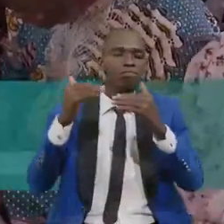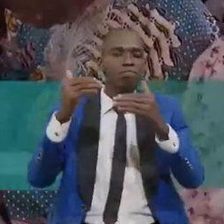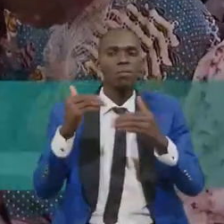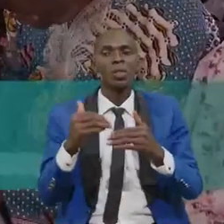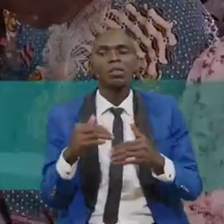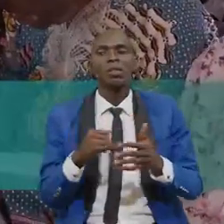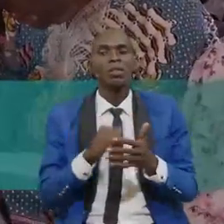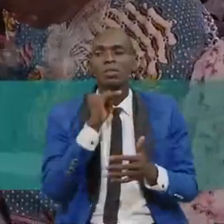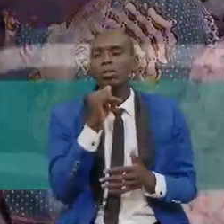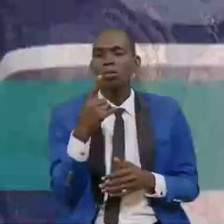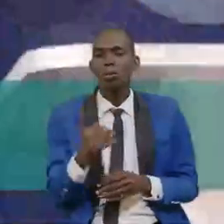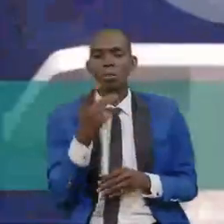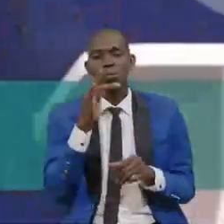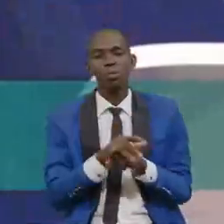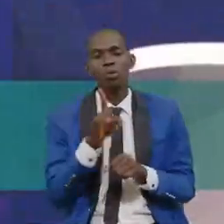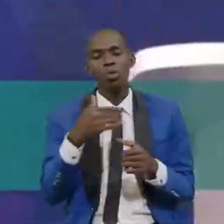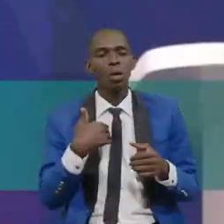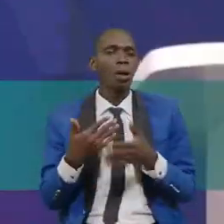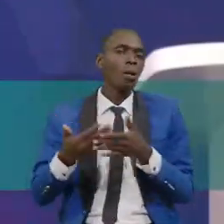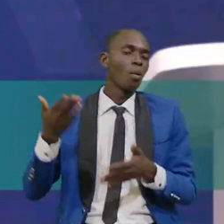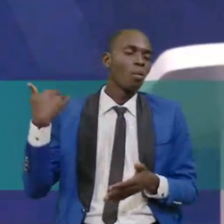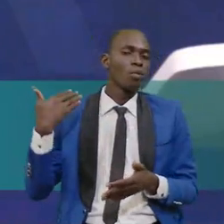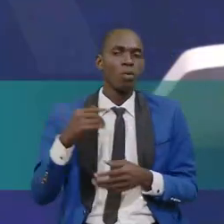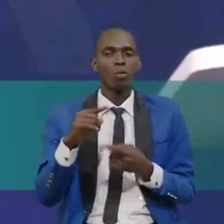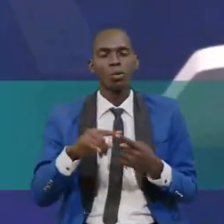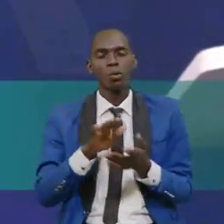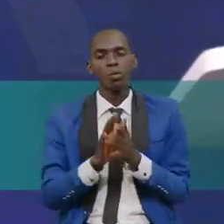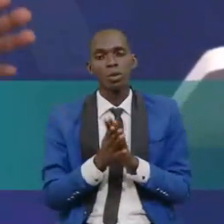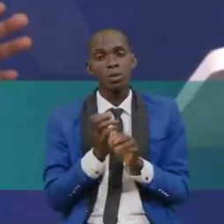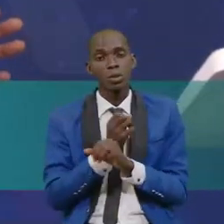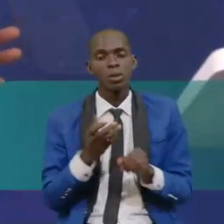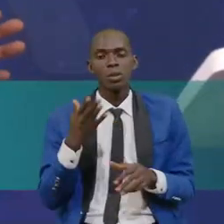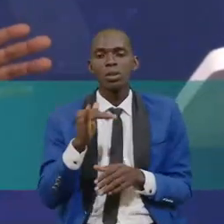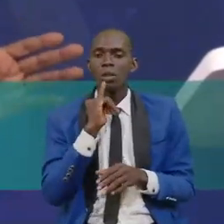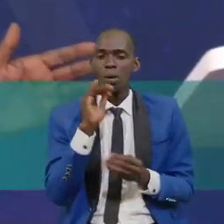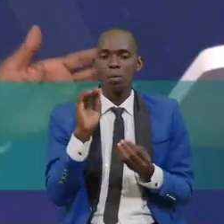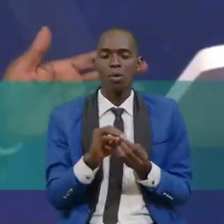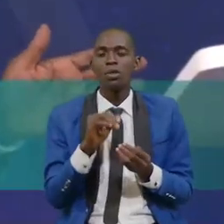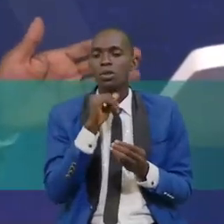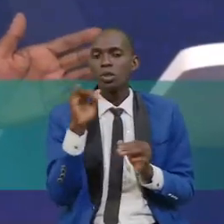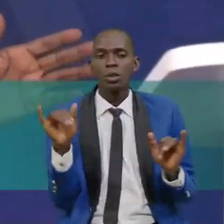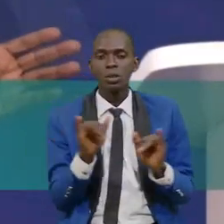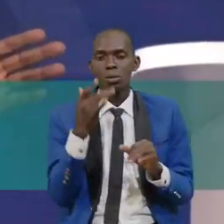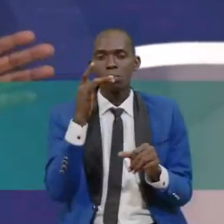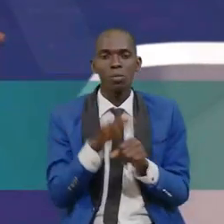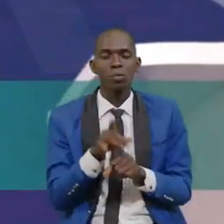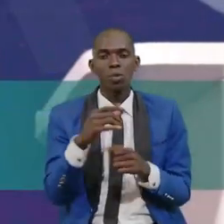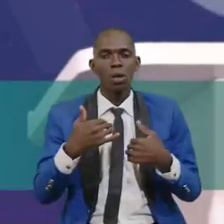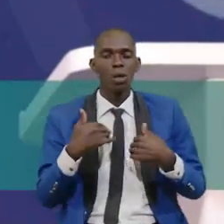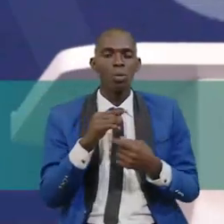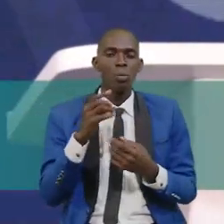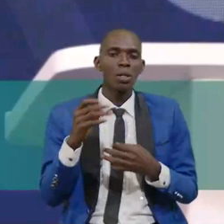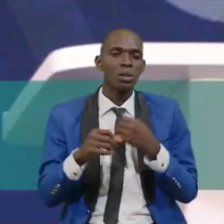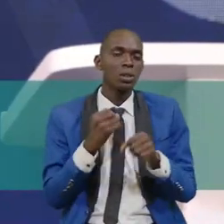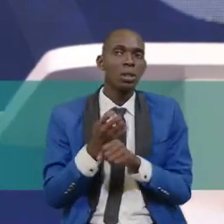n'est pas les promesses que vous avez de plusieurs années quand vous étiez sauvés. Il y a plus. Ce n'est pas les promesses que vous aviez il y a cela des